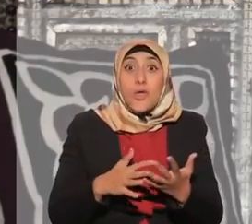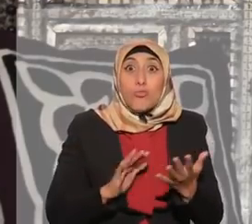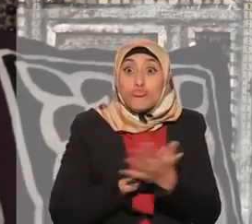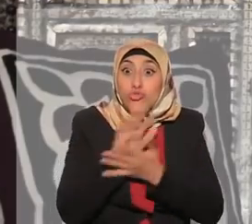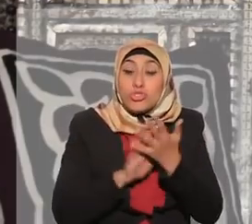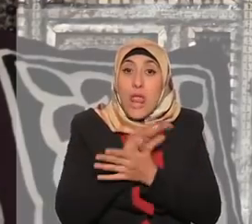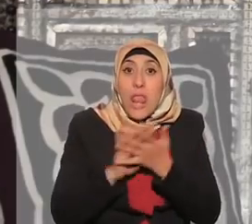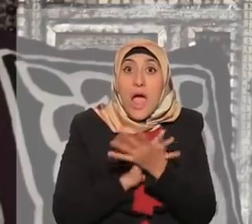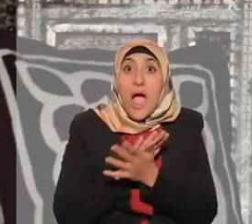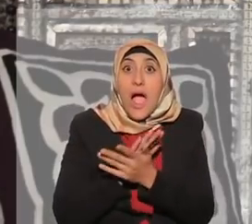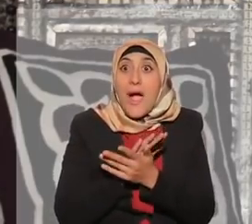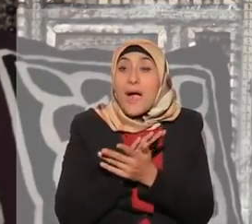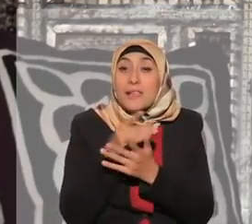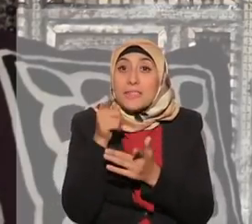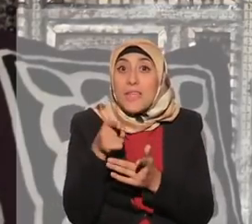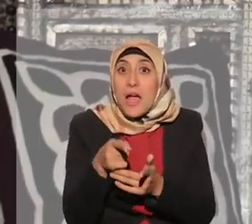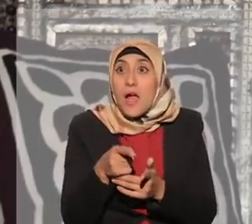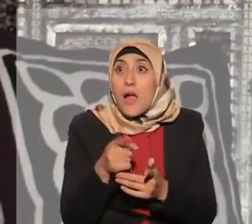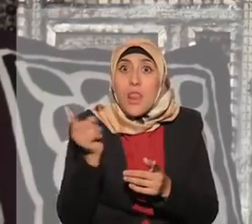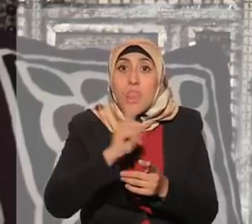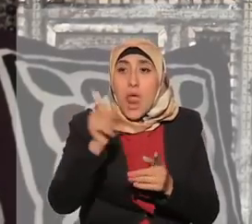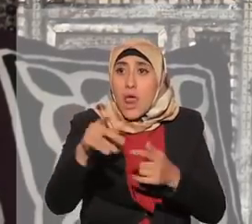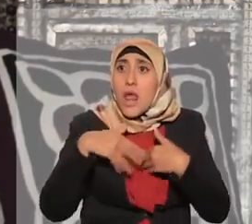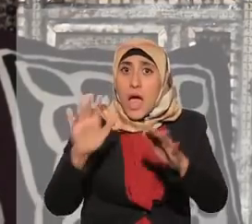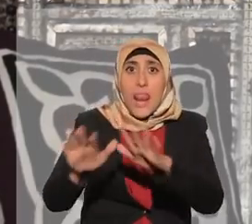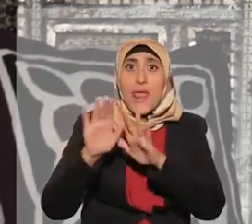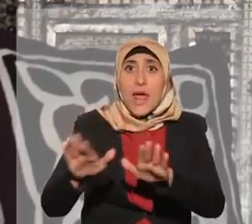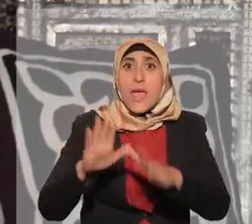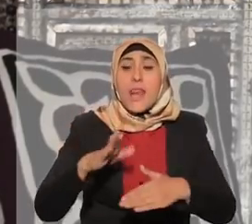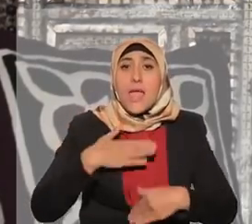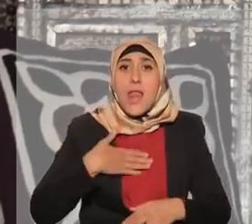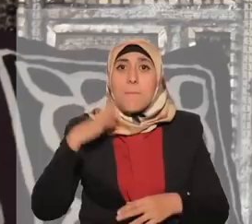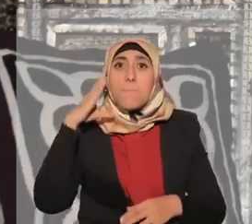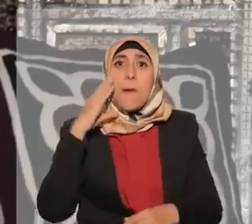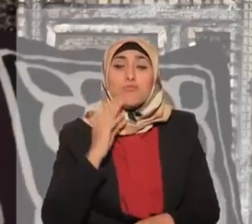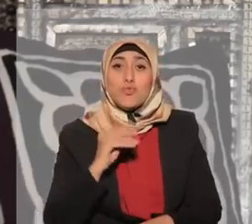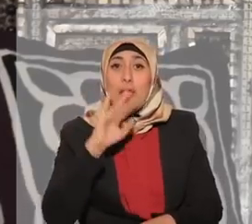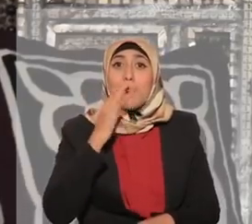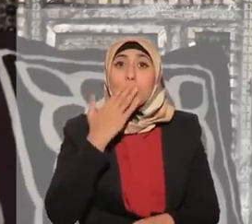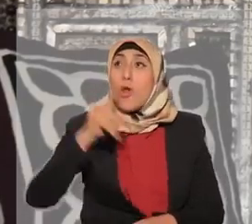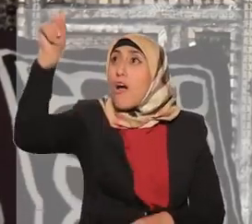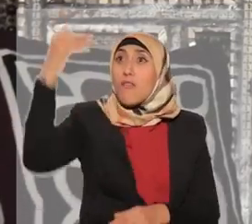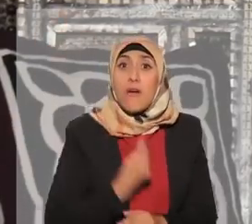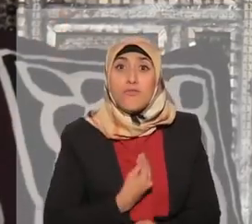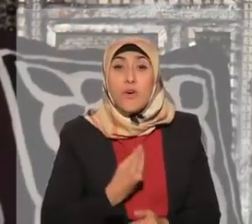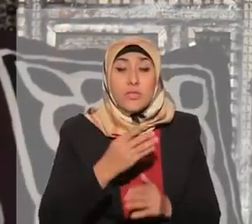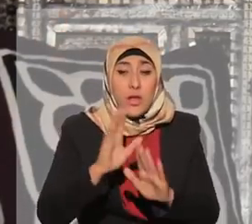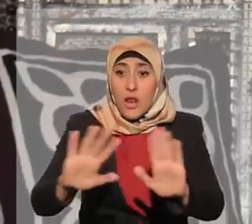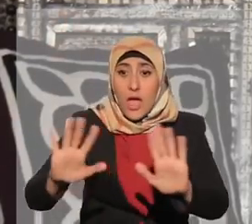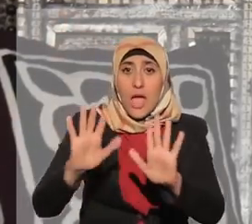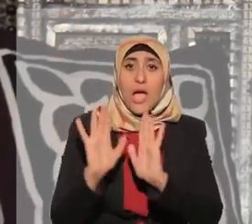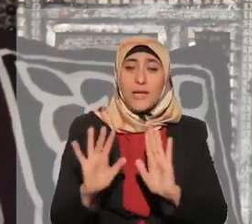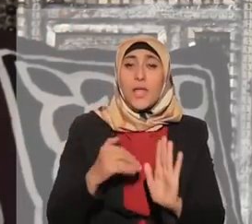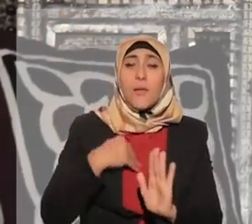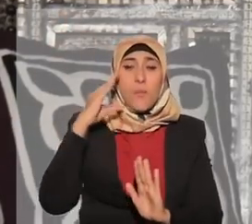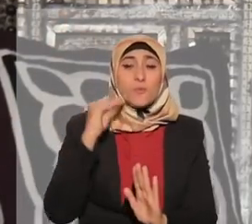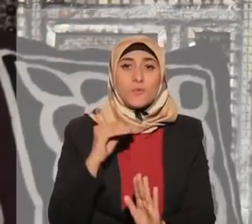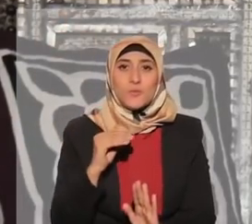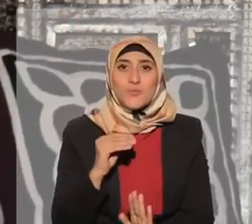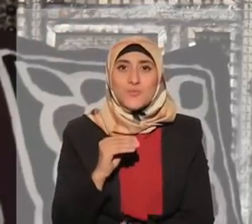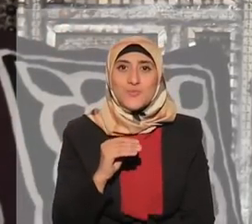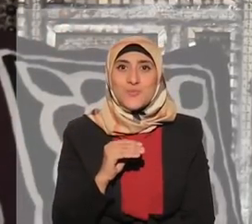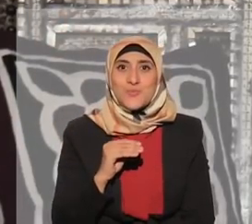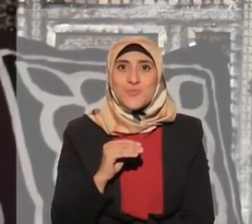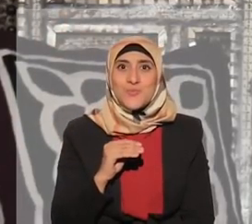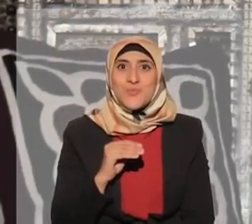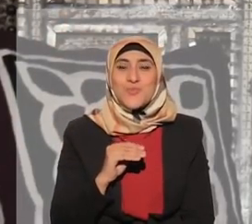هذه المصيبة خلاص، أنا يشيلوها عنه، لا أنا عجبان يسيبوها، هذه من محبوبي أريدها لي. لكن صاحب مقام